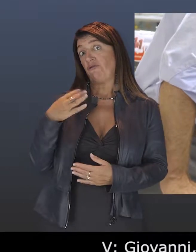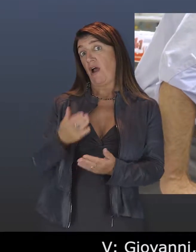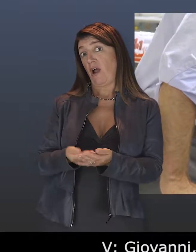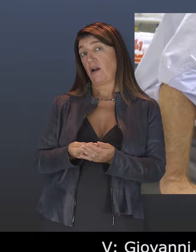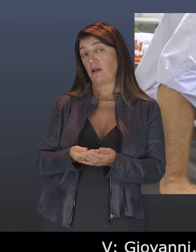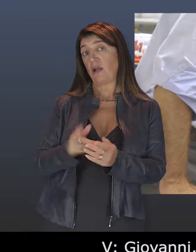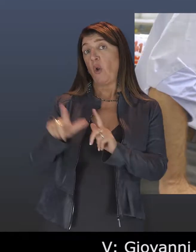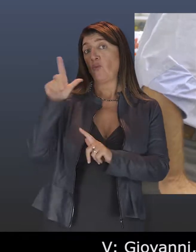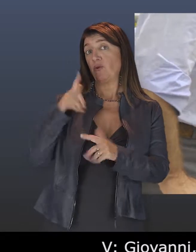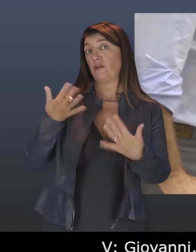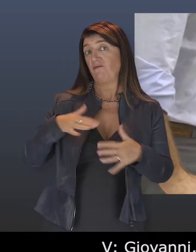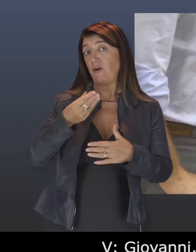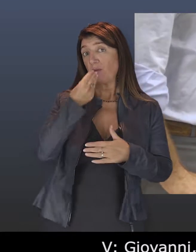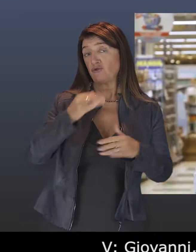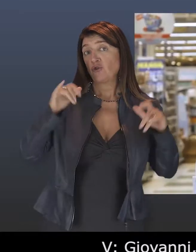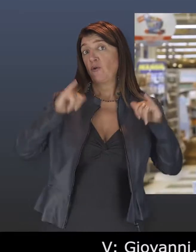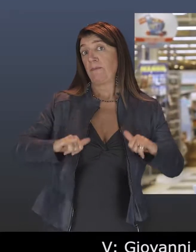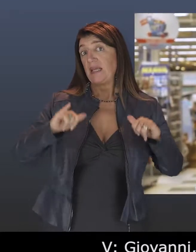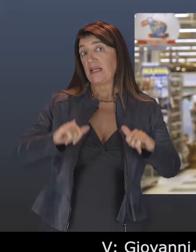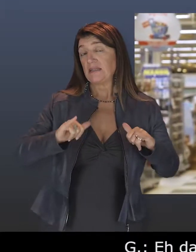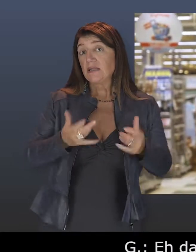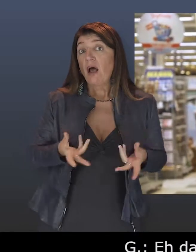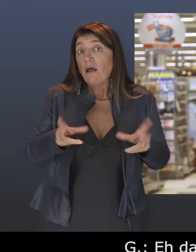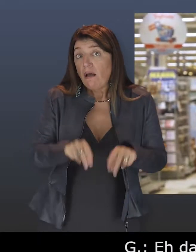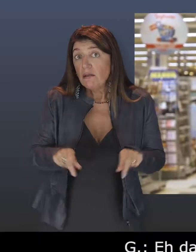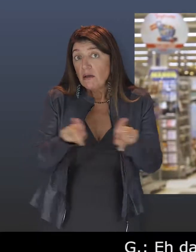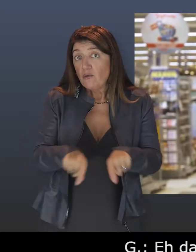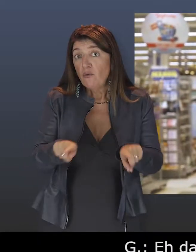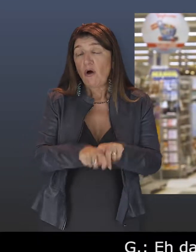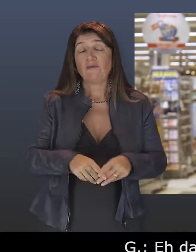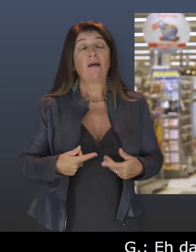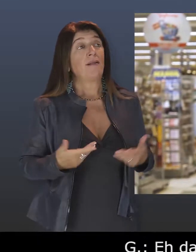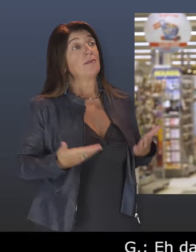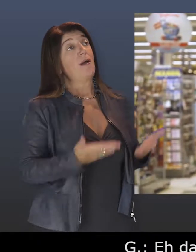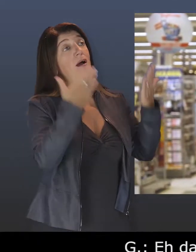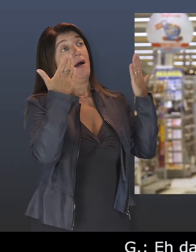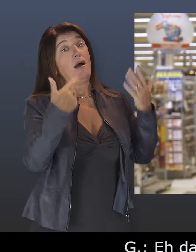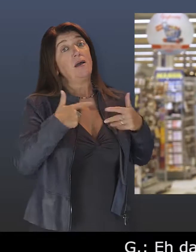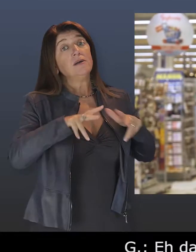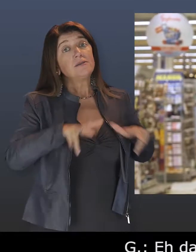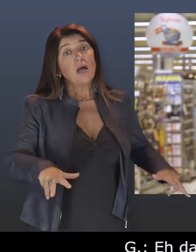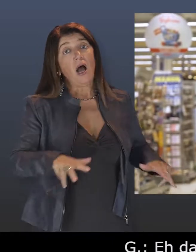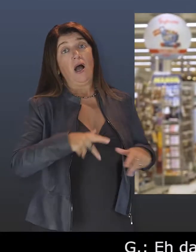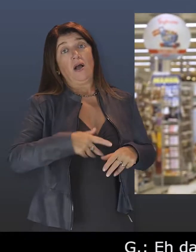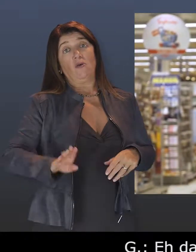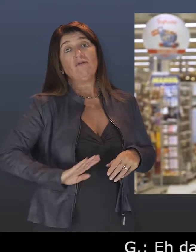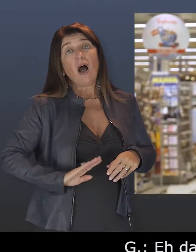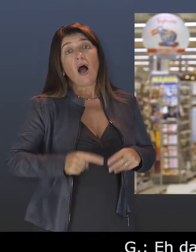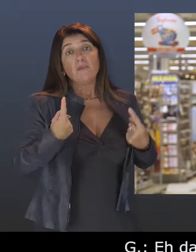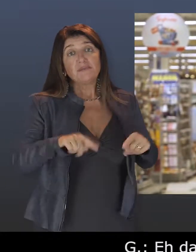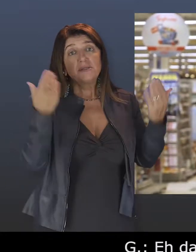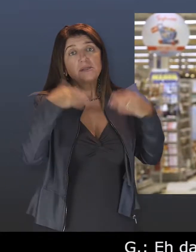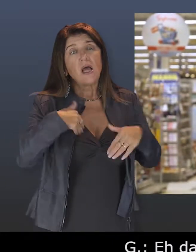lunedì hai mangiato la pizza. Non essere monotono. E dai, scusa, sono stanco, ho fame. Stasera non ho voglia di